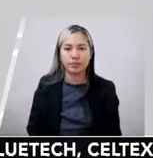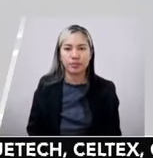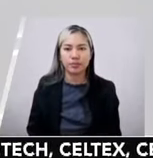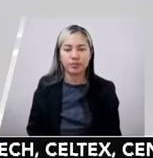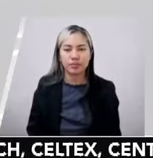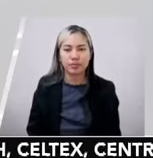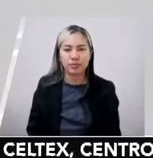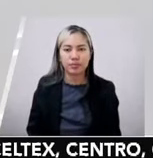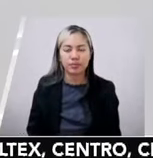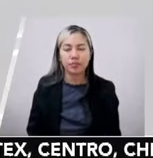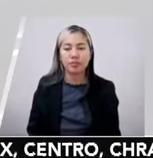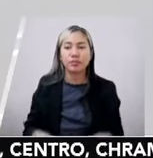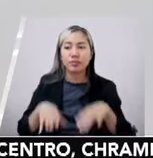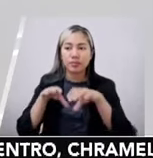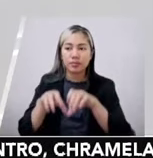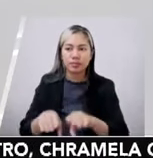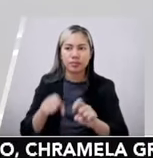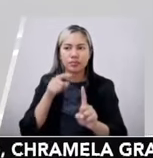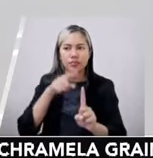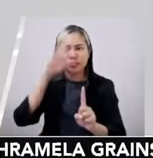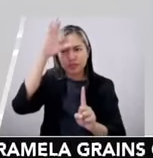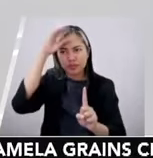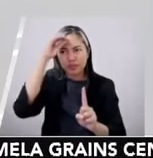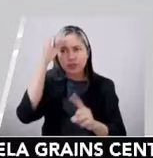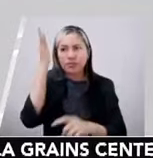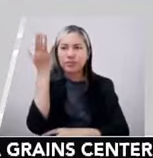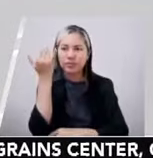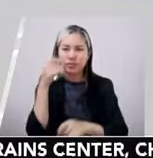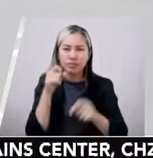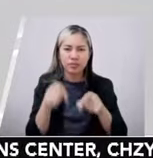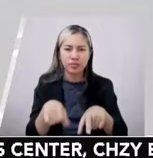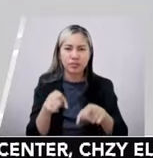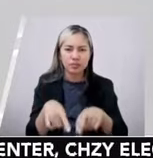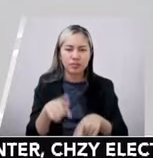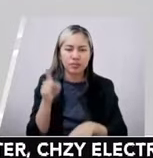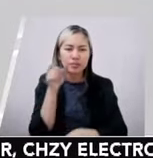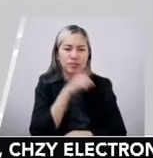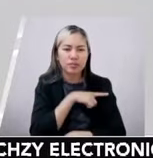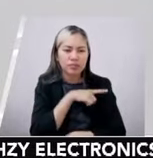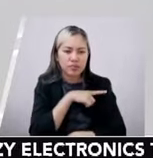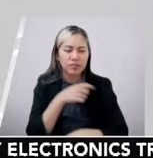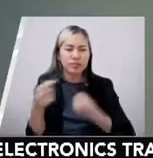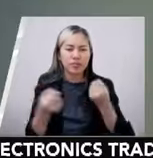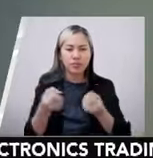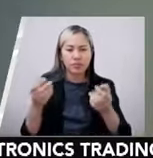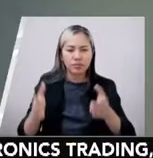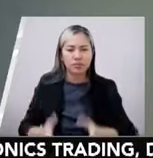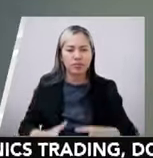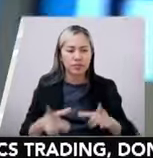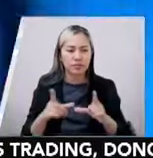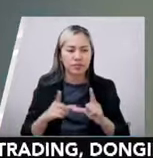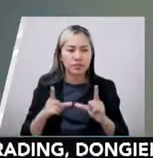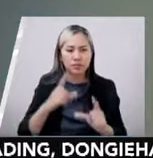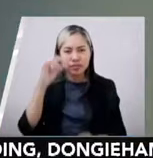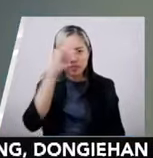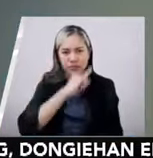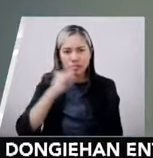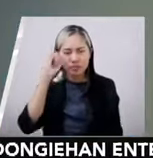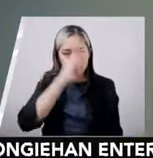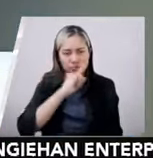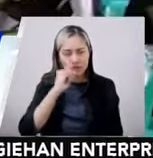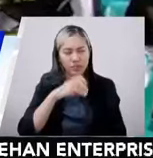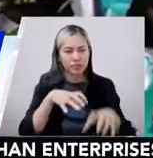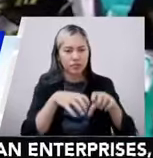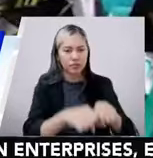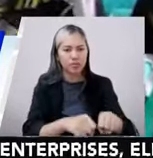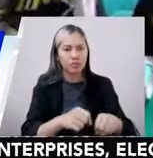Arestado ang isang lalaki dahil sa pagbebenta ng mga pekeng driver's license sa Iloilo. Nahuli ang suspect sa intrepid operation ng